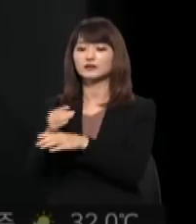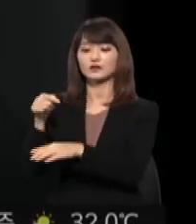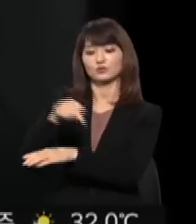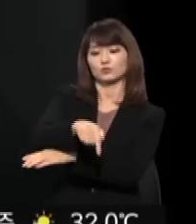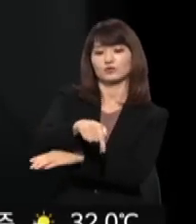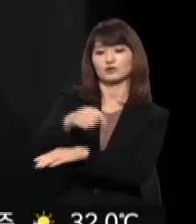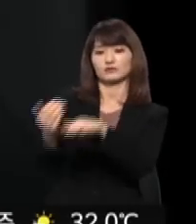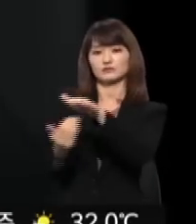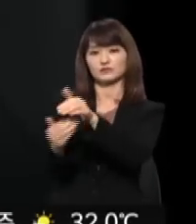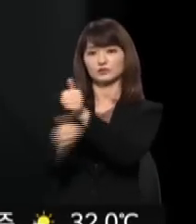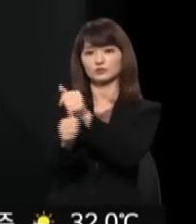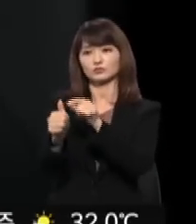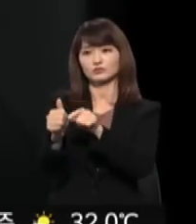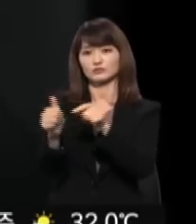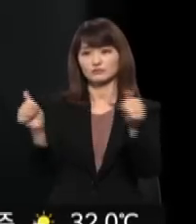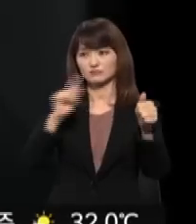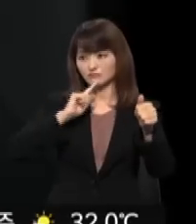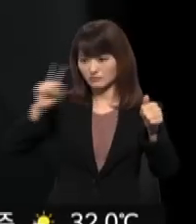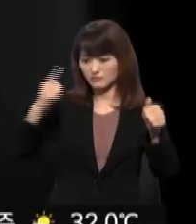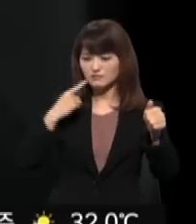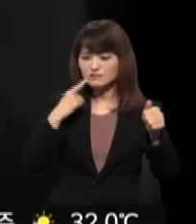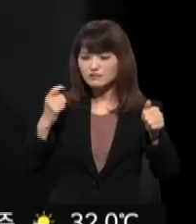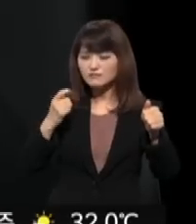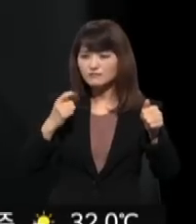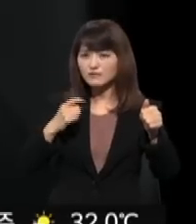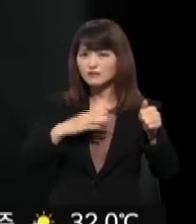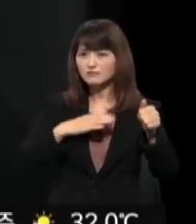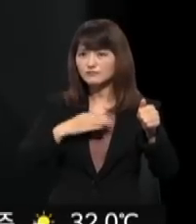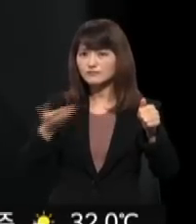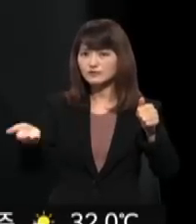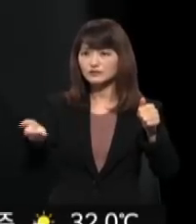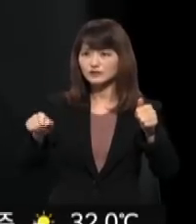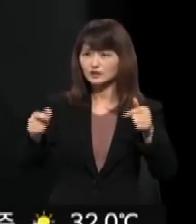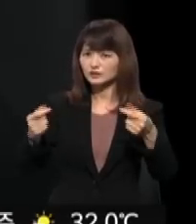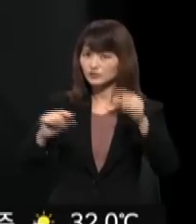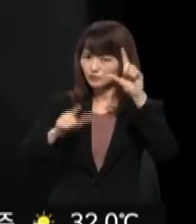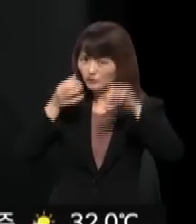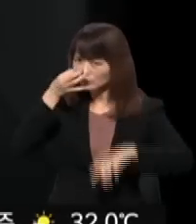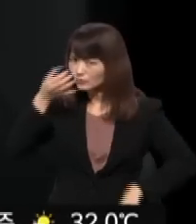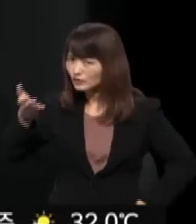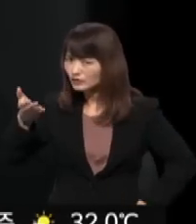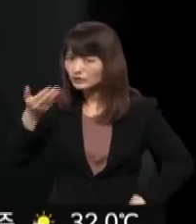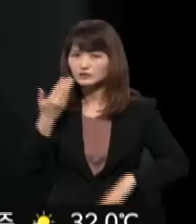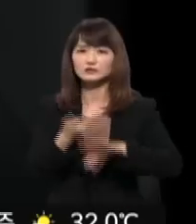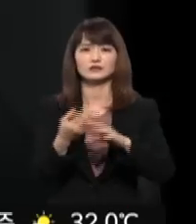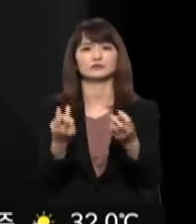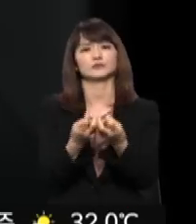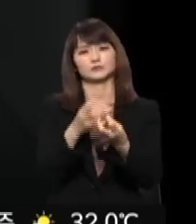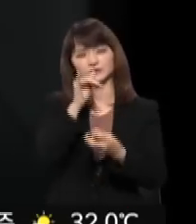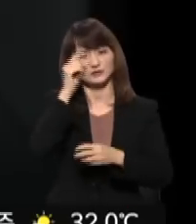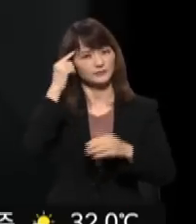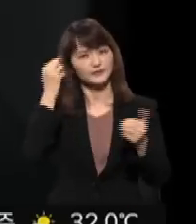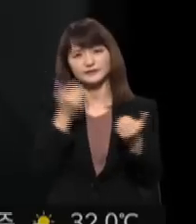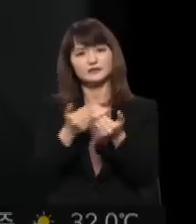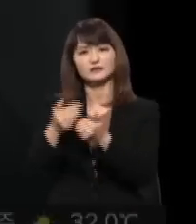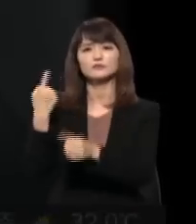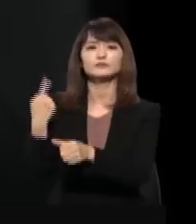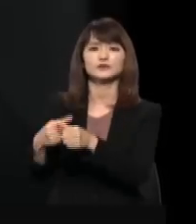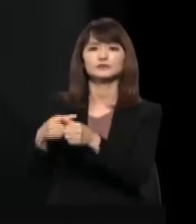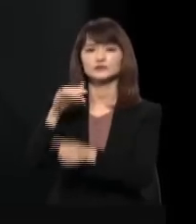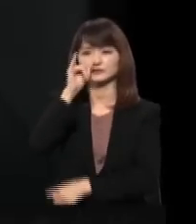최고인을 상대로 이런 식의 소송을 하는게 겁주기 소송이잖아요 이런 모습을 꼭 보여야 됐을까 다른 방식으로 얼마든지 반론하고 비판할 수